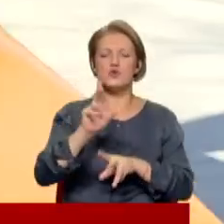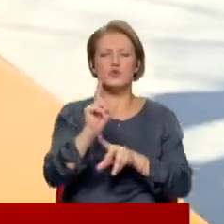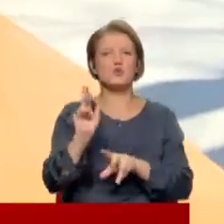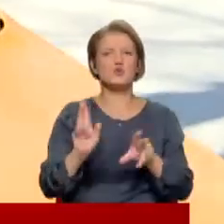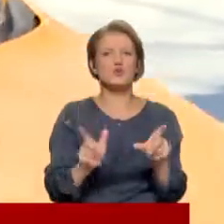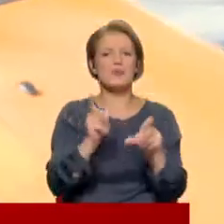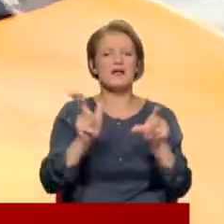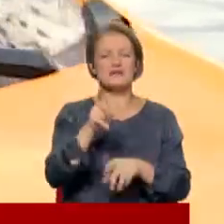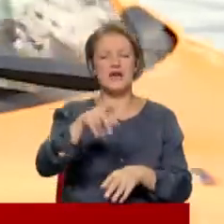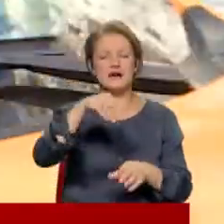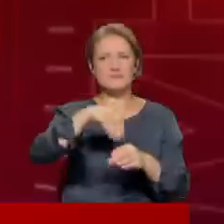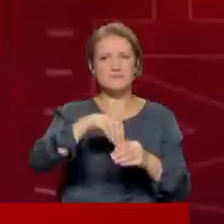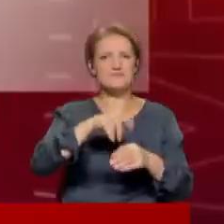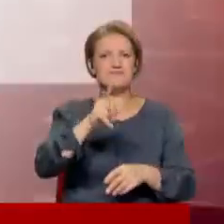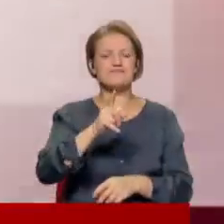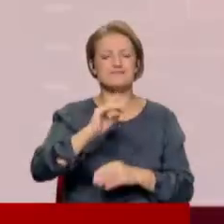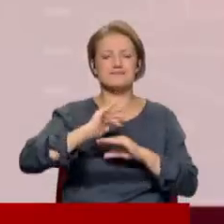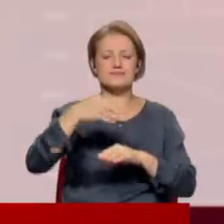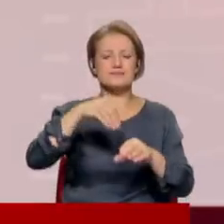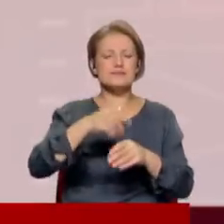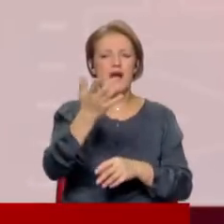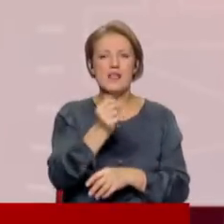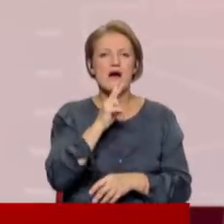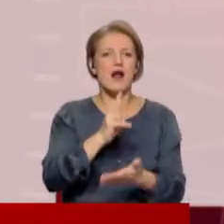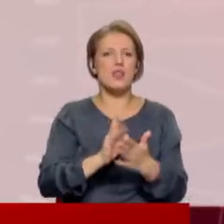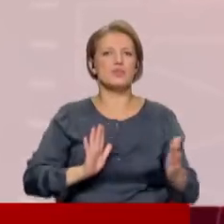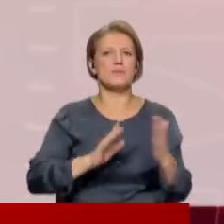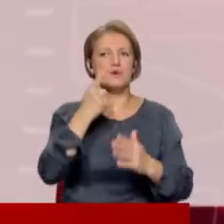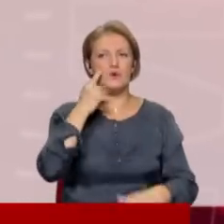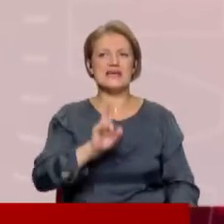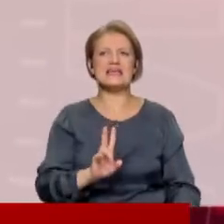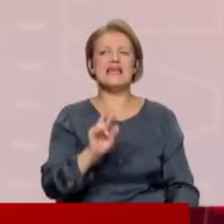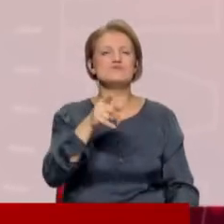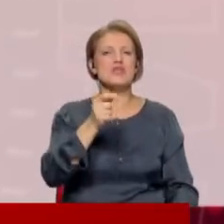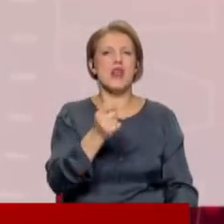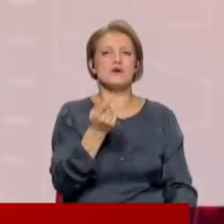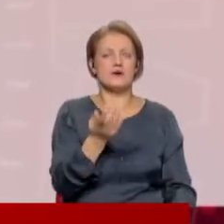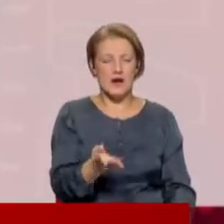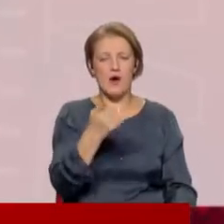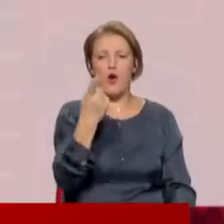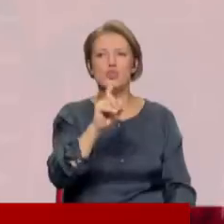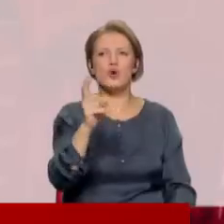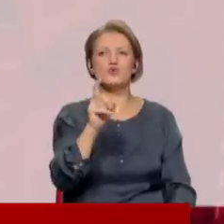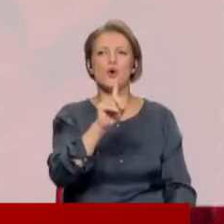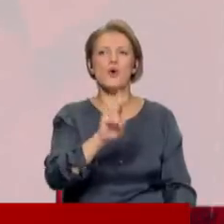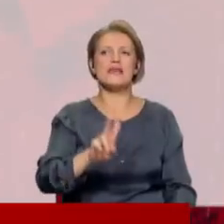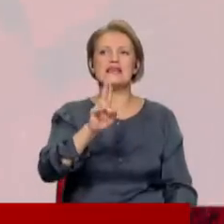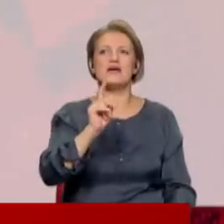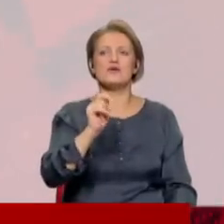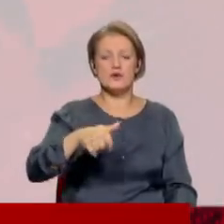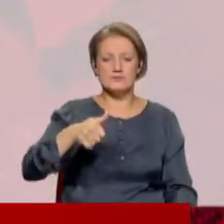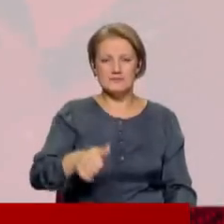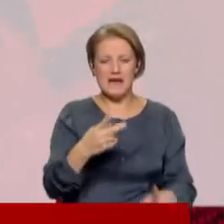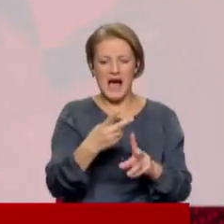taksi ücretleri için alınan kararlara tepki göstermişti. 70 liraya çıkarılan indi bindi ücretine ve 19 lira 17 kuruş olan